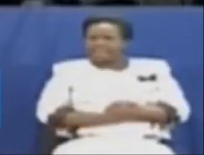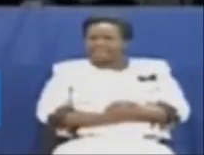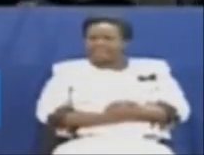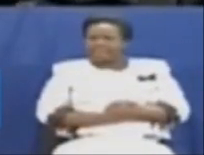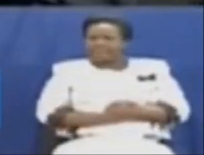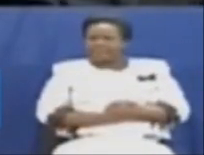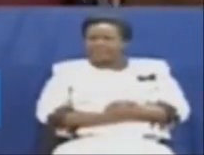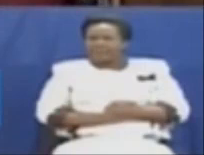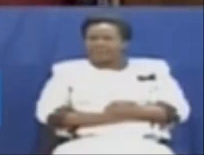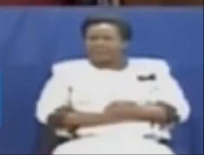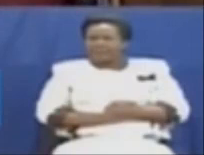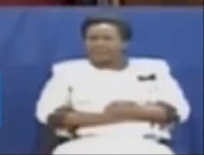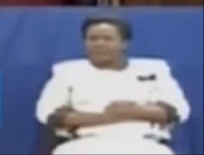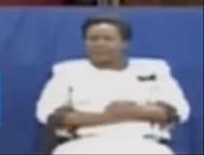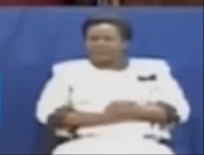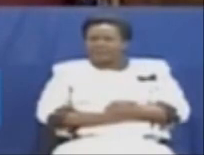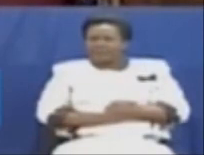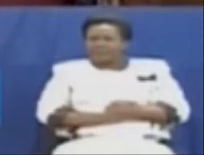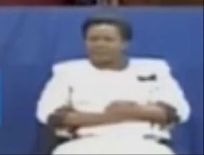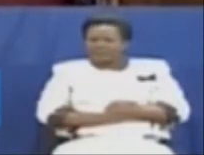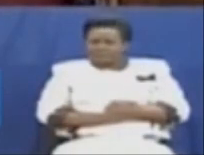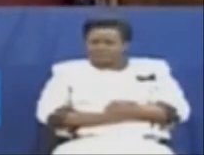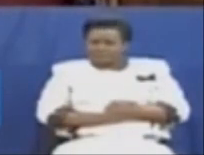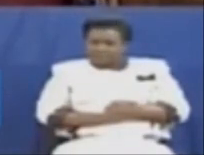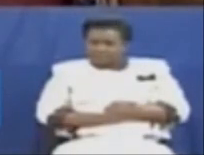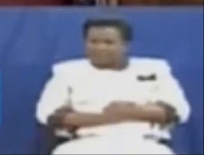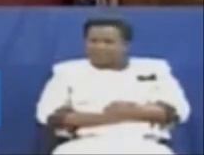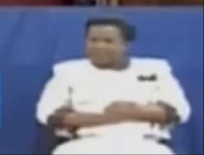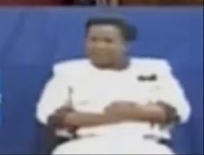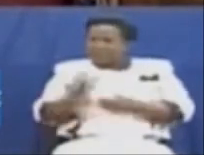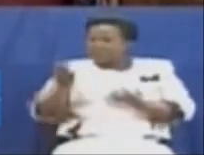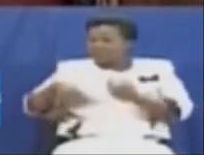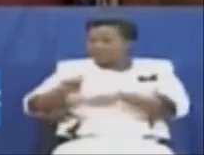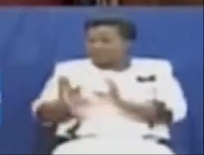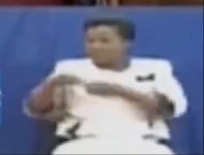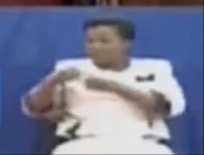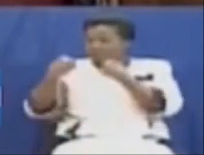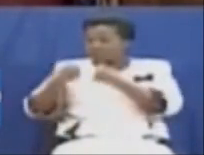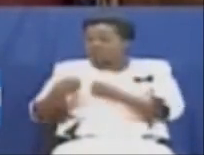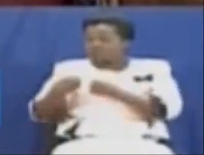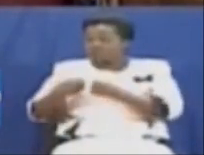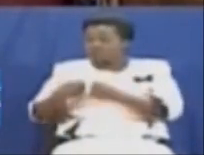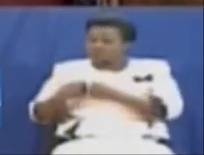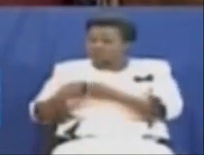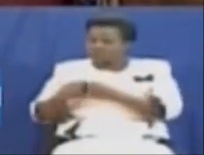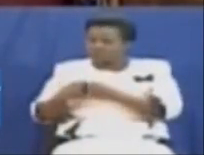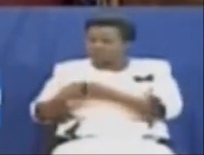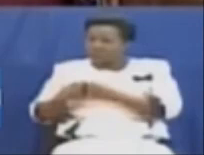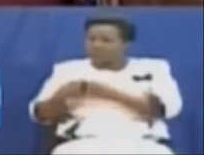Hati za kuwasilisha mezani. Mwite mwenyekiti wa kamati ya kudumu ya bunge ya masuala ya ukimwi,